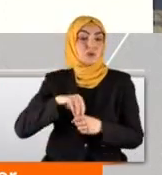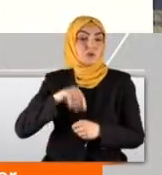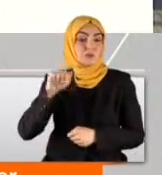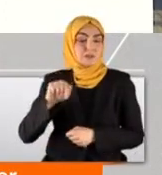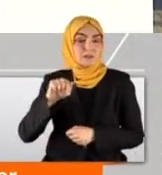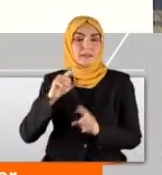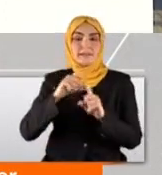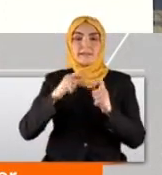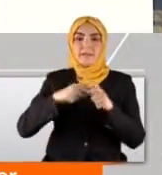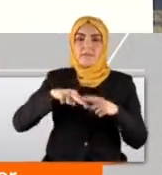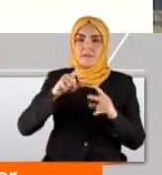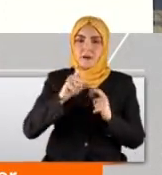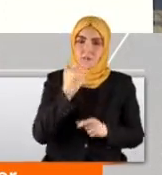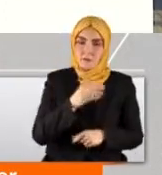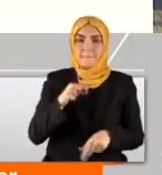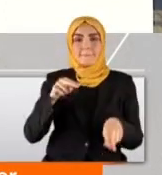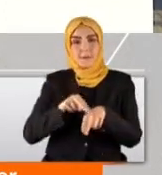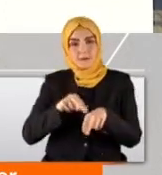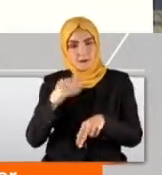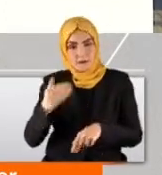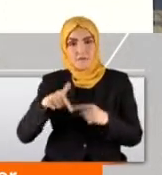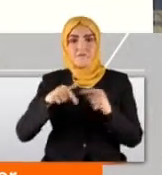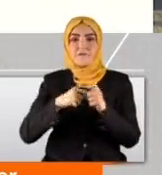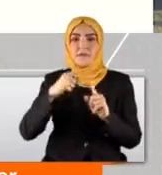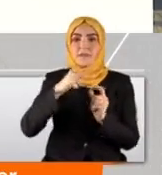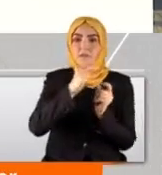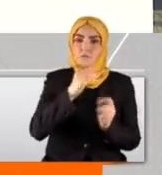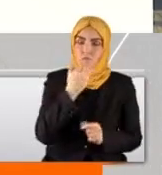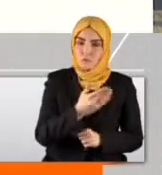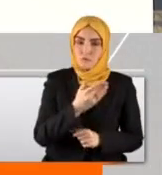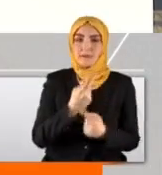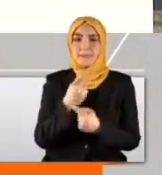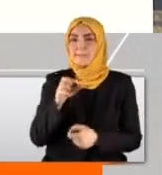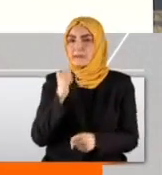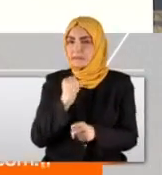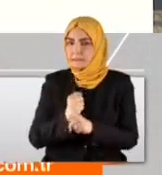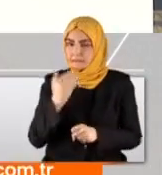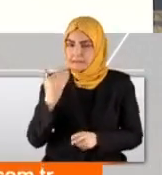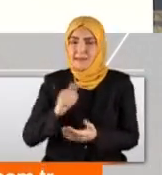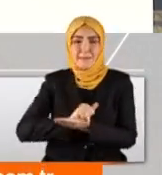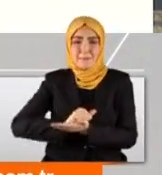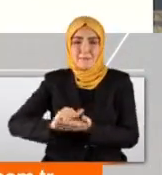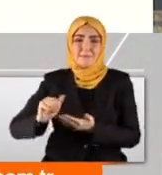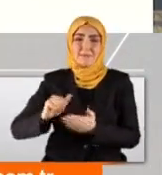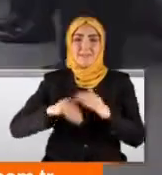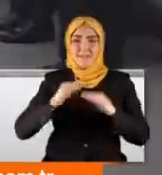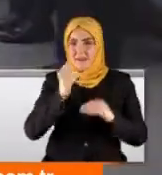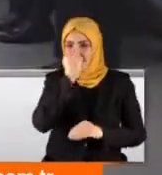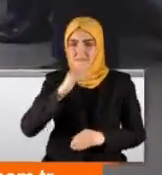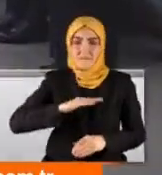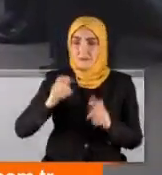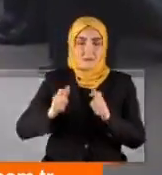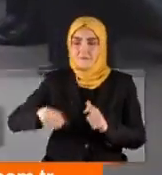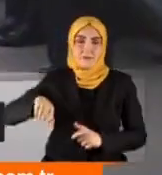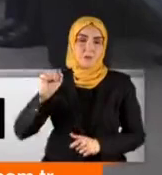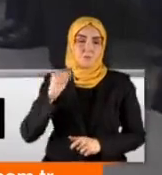DAEŞ'ından PKK'sına, FETÖ'sünden YPG'sine kadar eli kanlı katillerin hiçbirine yer yoktur.